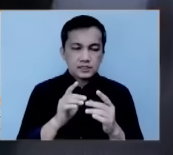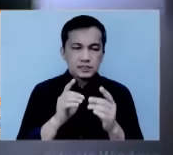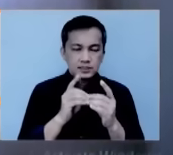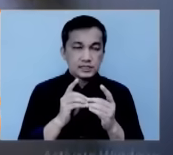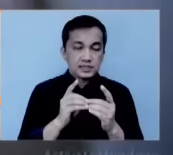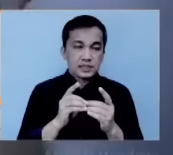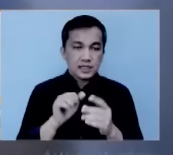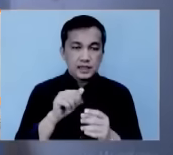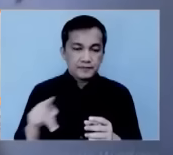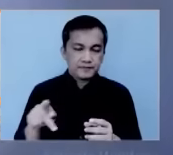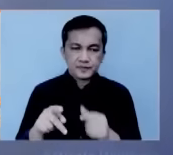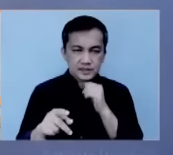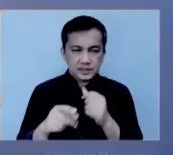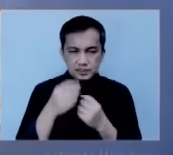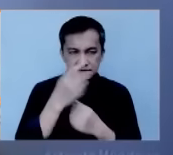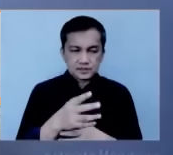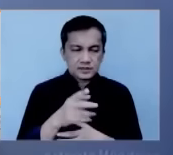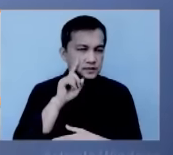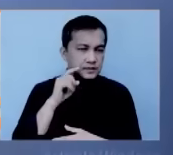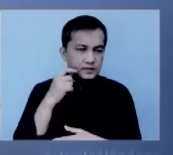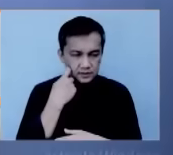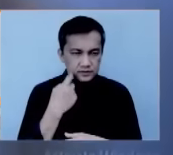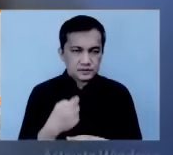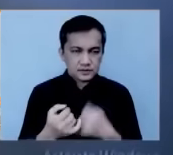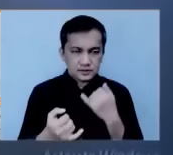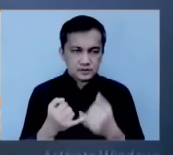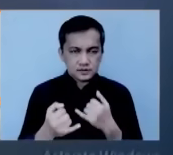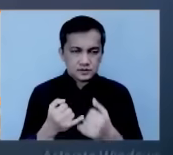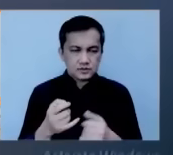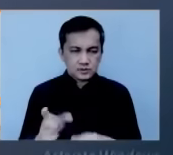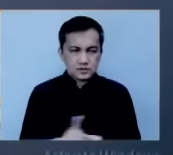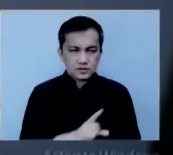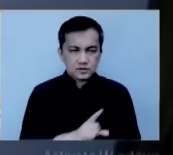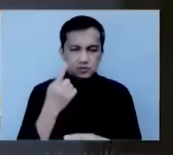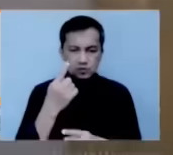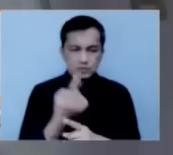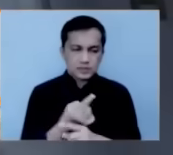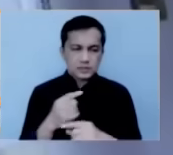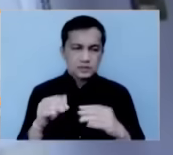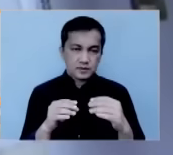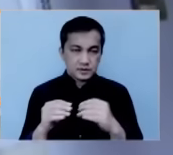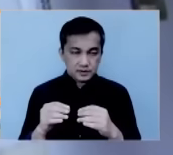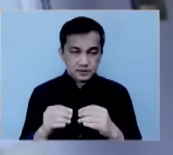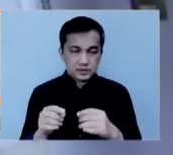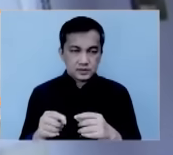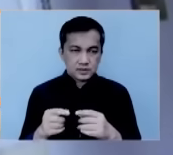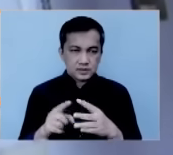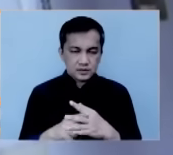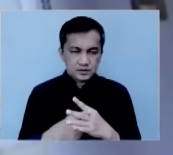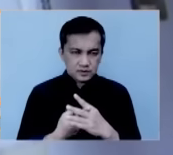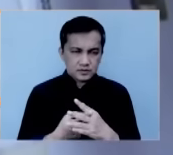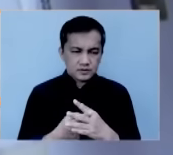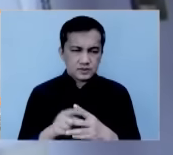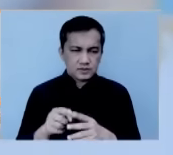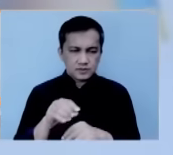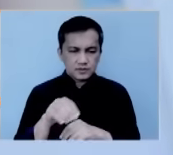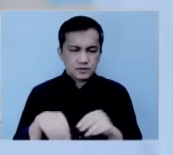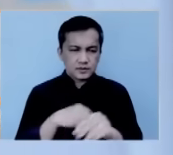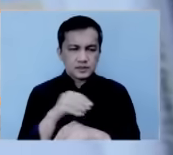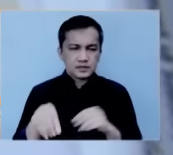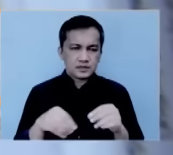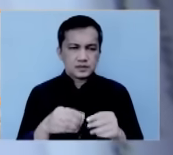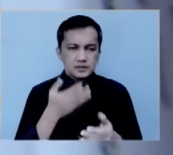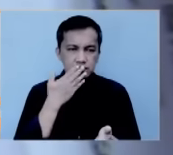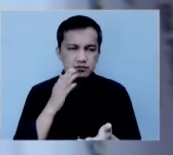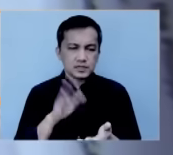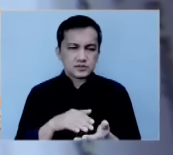nito sinabi na isa siyang trans woman hanggang sa tumagal ng isang buwan ang pag-uusap nila at nagsimula ng magpalitan ng malalaswang larawan